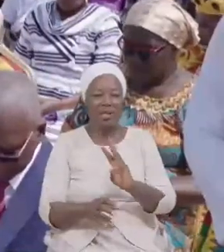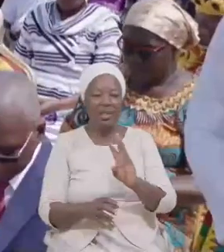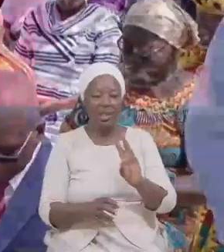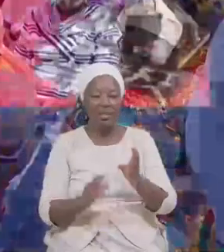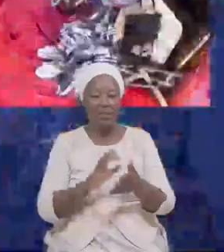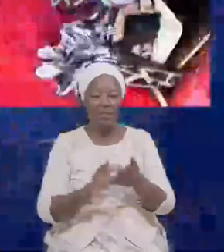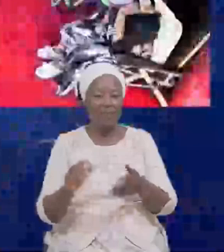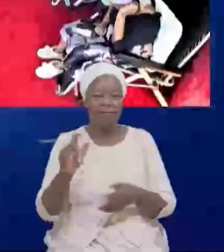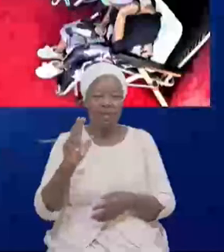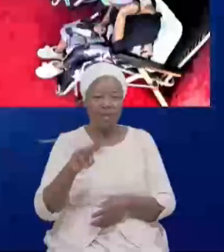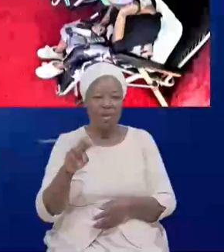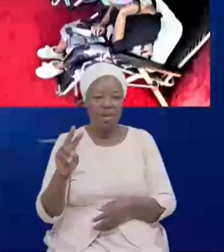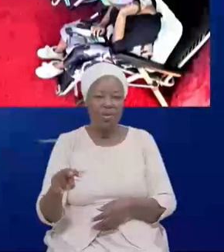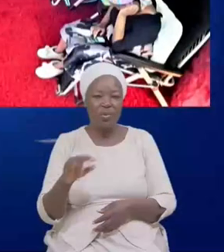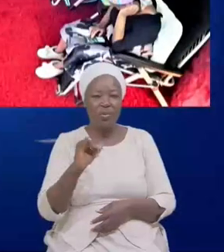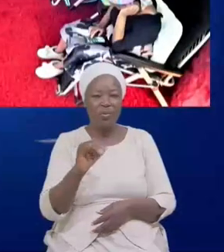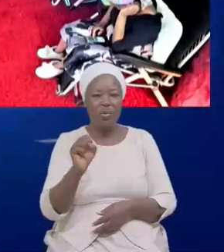verset 22. Ésaïe